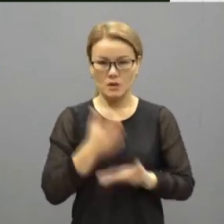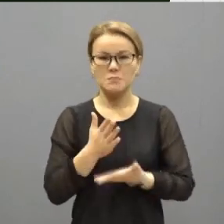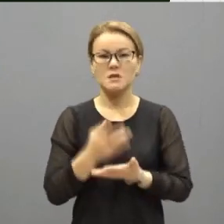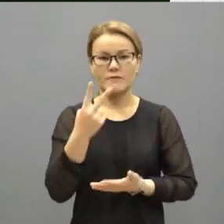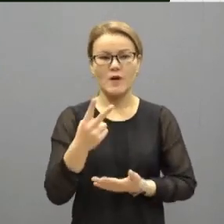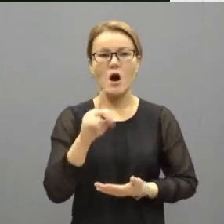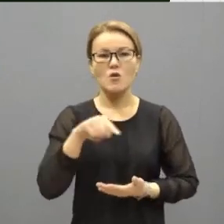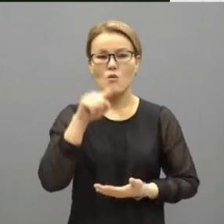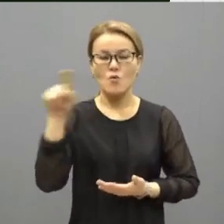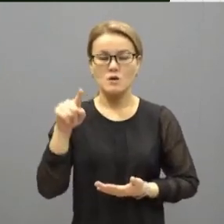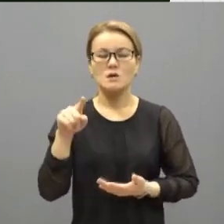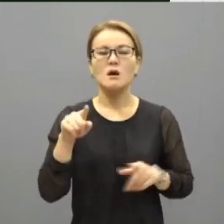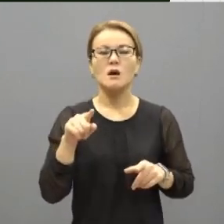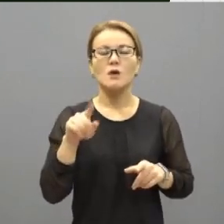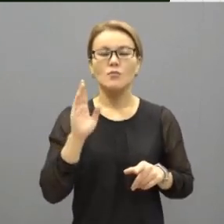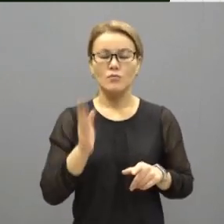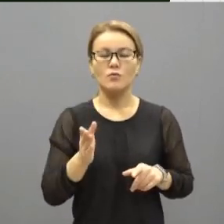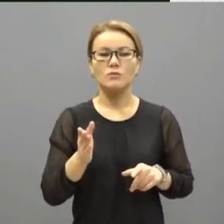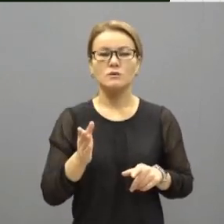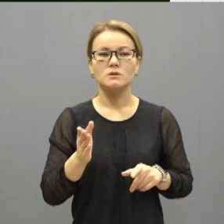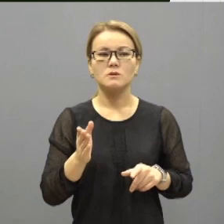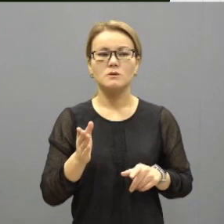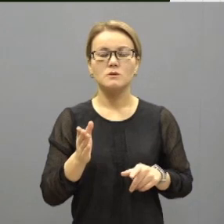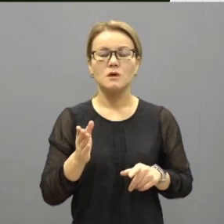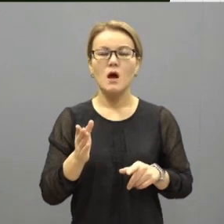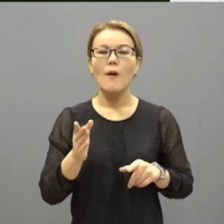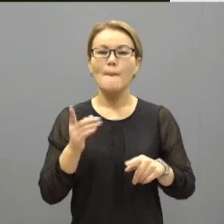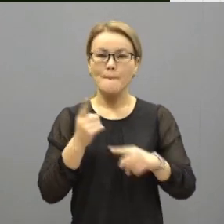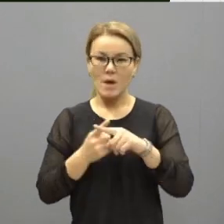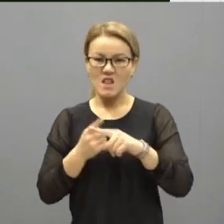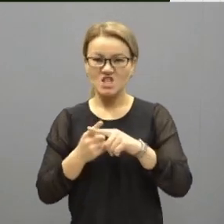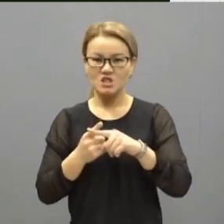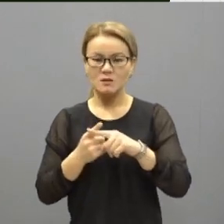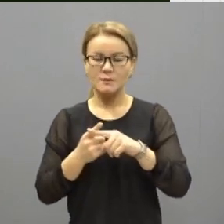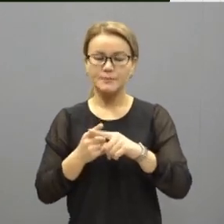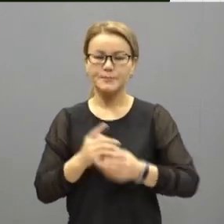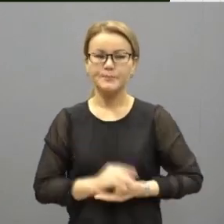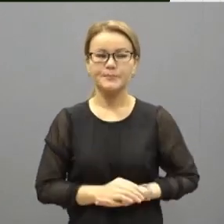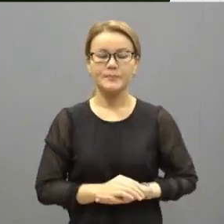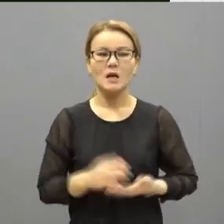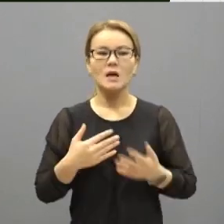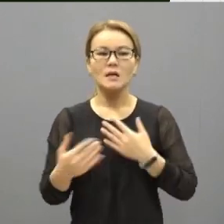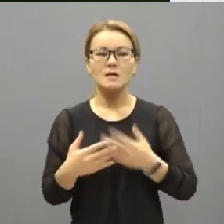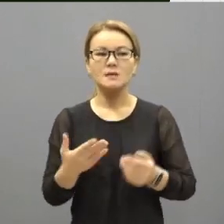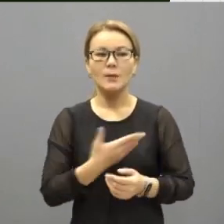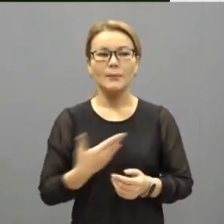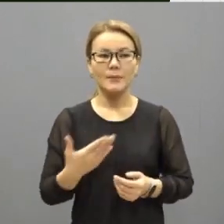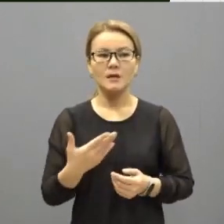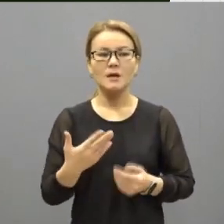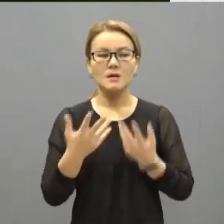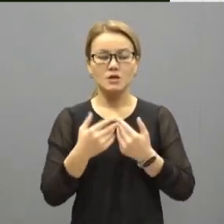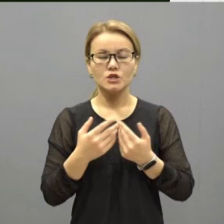то данное выражение должно быть положительным. Если мы решим